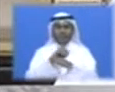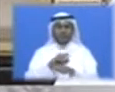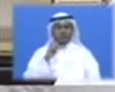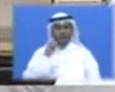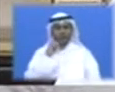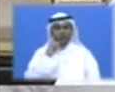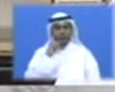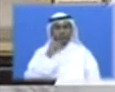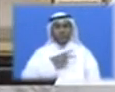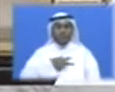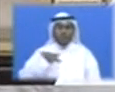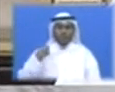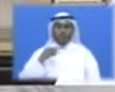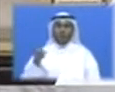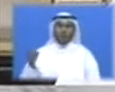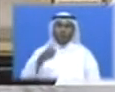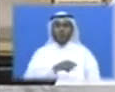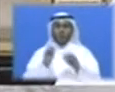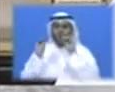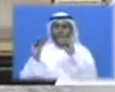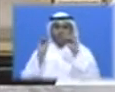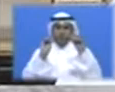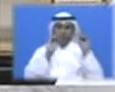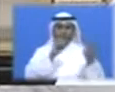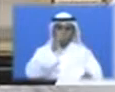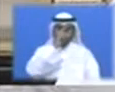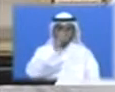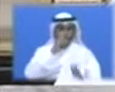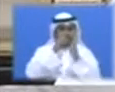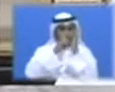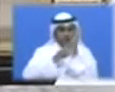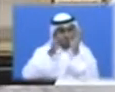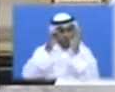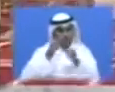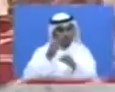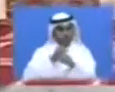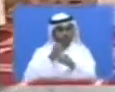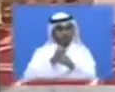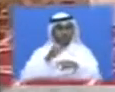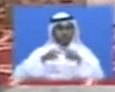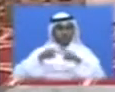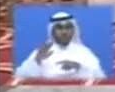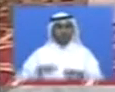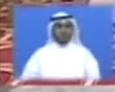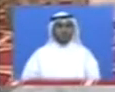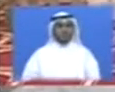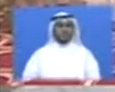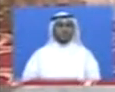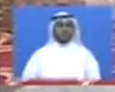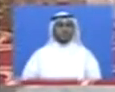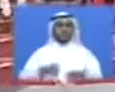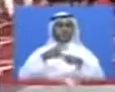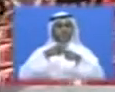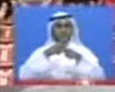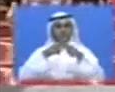لجميع الوزارات أنها تقوم بعمل التنفيذ للتوصيات الخاصة في العنف. تجربة دولة الكويت